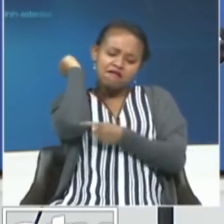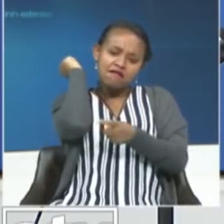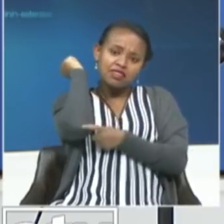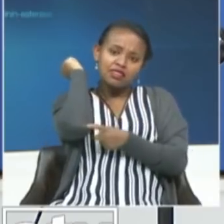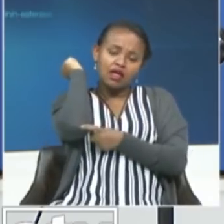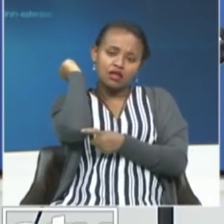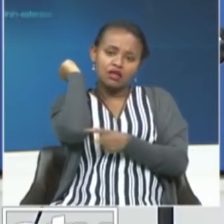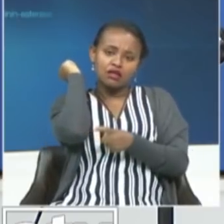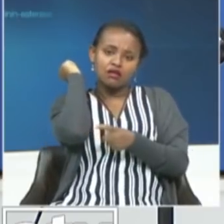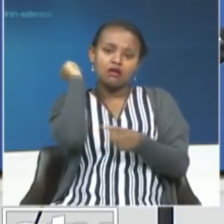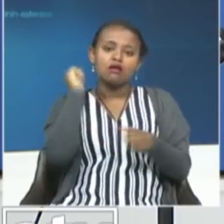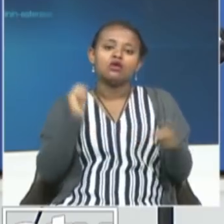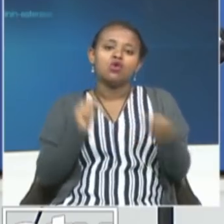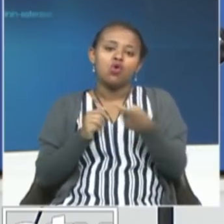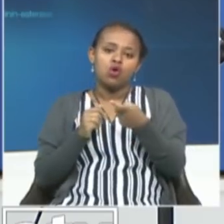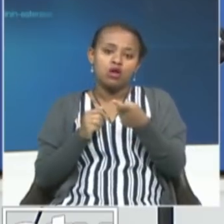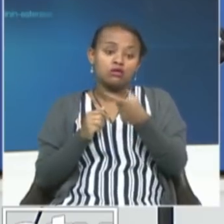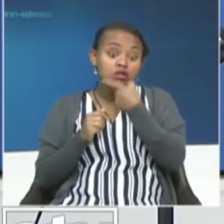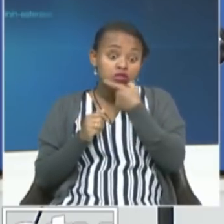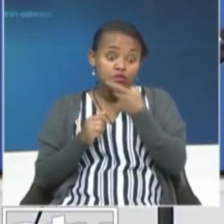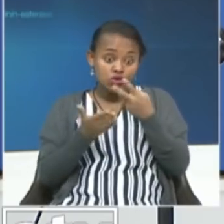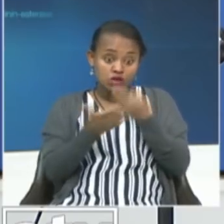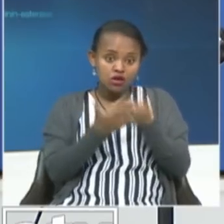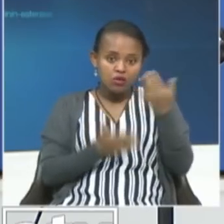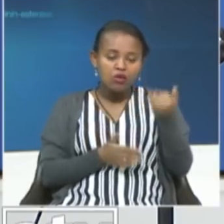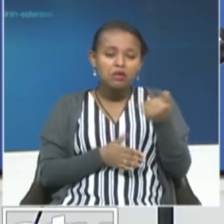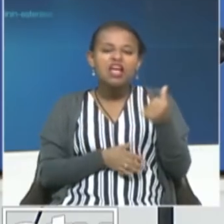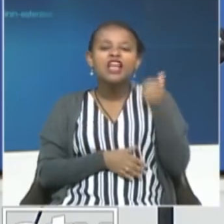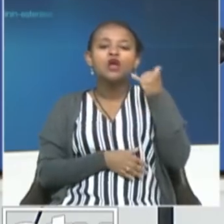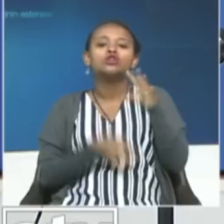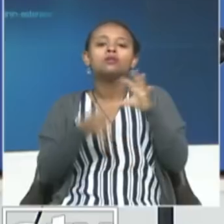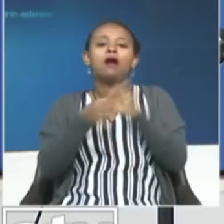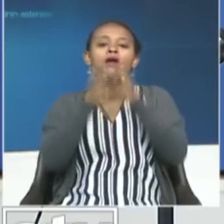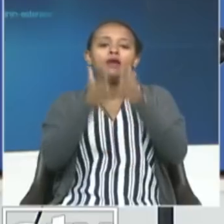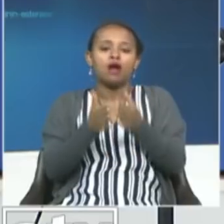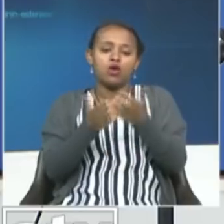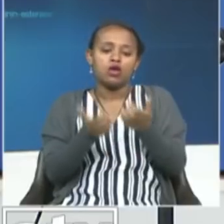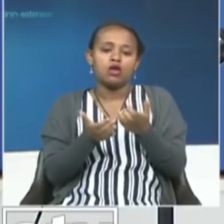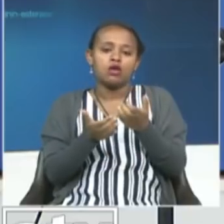እንደሆነ ተነስቷል፣ ትዝብቶችም ሲቀርቡ ነበር። ሌሎች ማህበራዊ ክንዋኔዎች ይኖራሉ